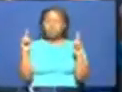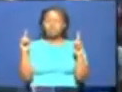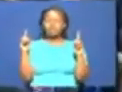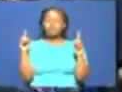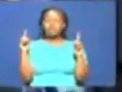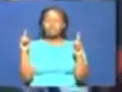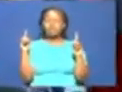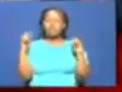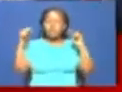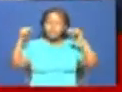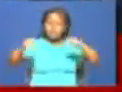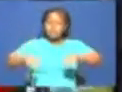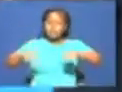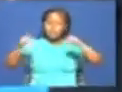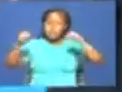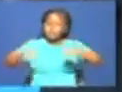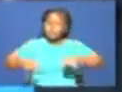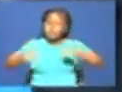kuanzia leo